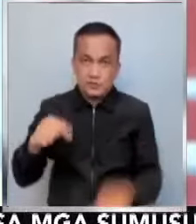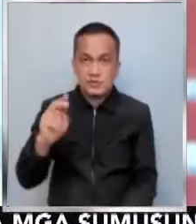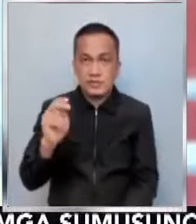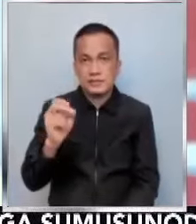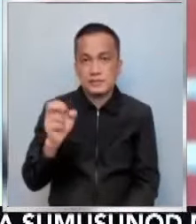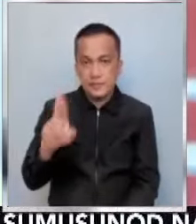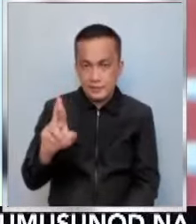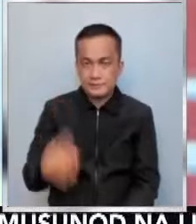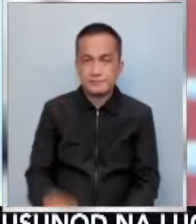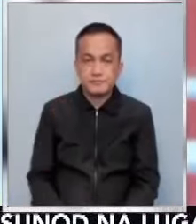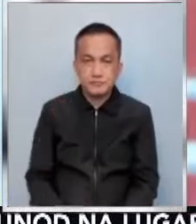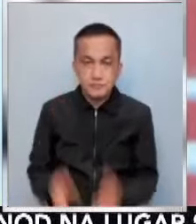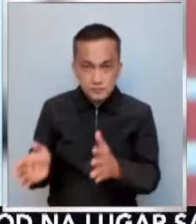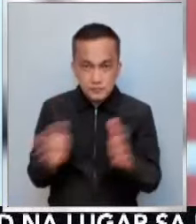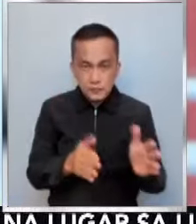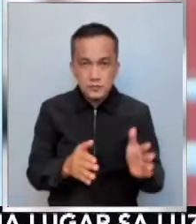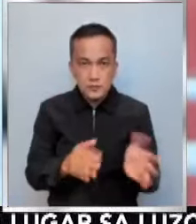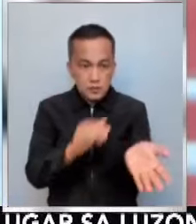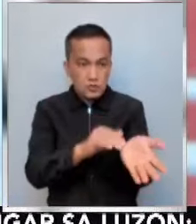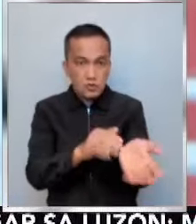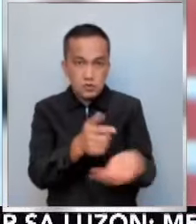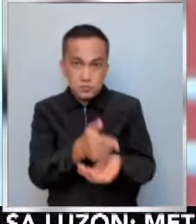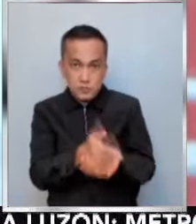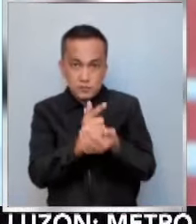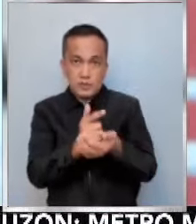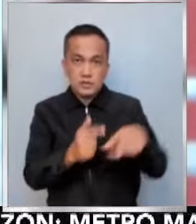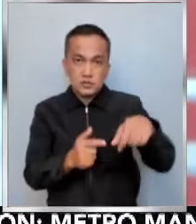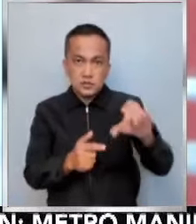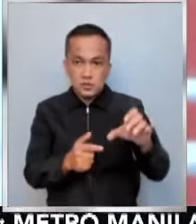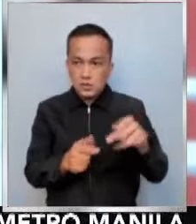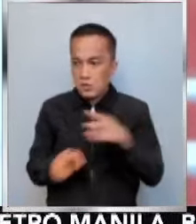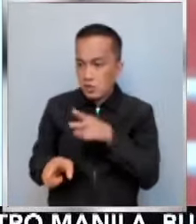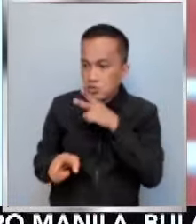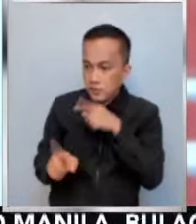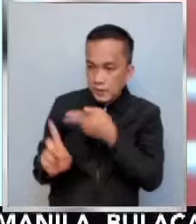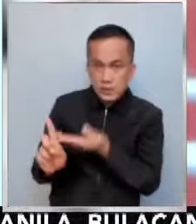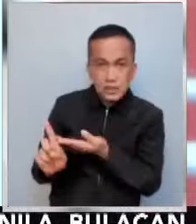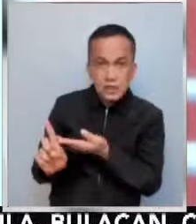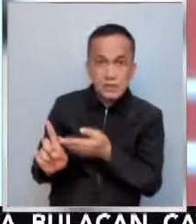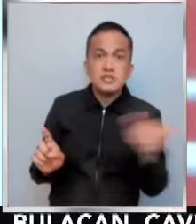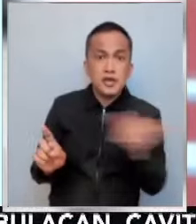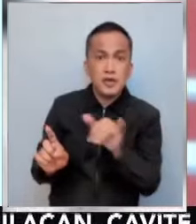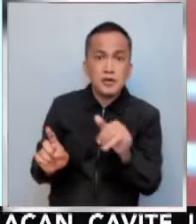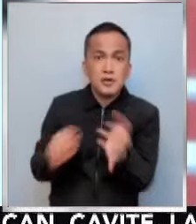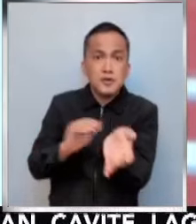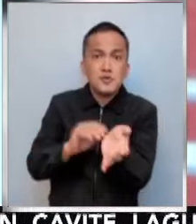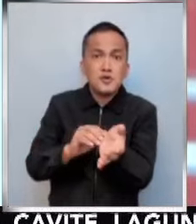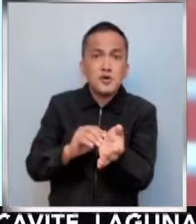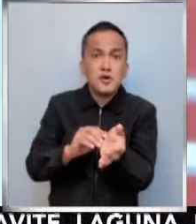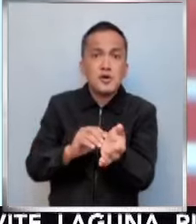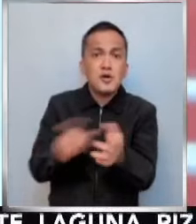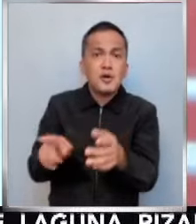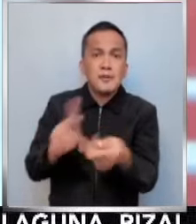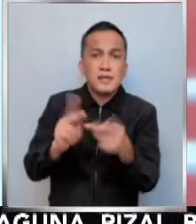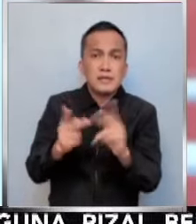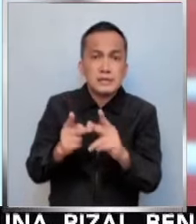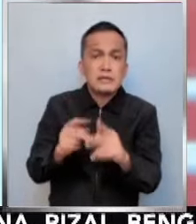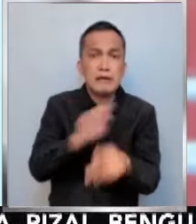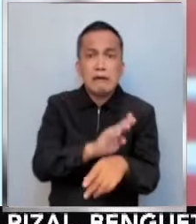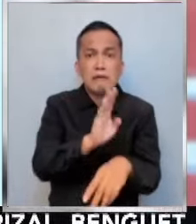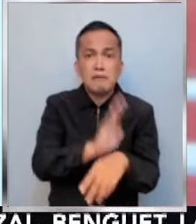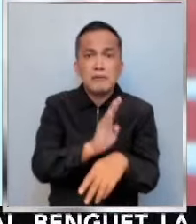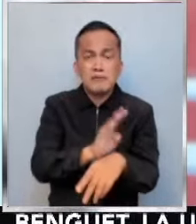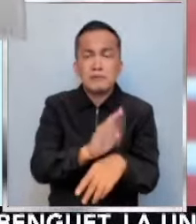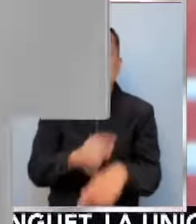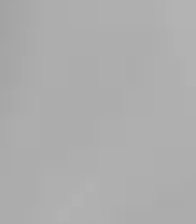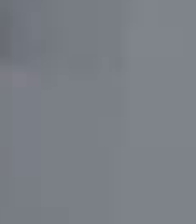Isang doktor ang tinambangan sa Quezon City. Suspect ang isa ring doktor na kasosyo ng biktima sa negosyo. Nakatutok si Dano